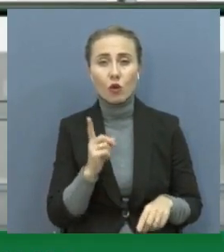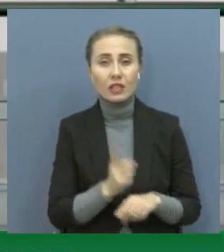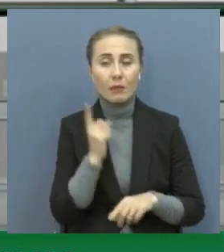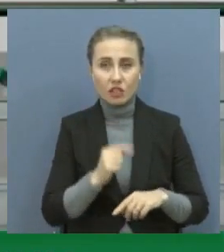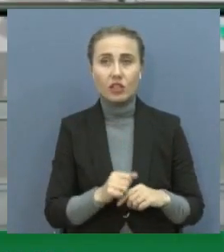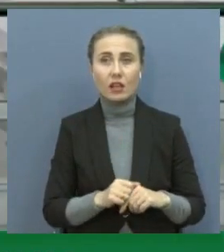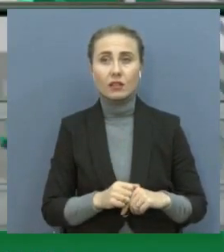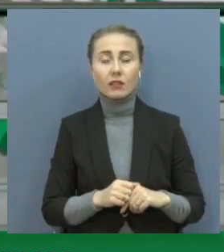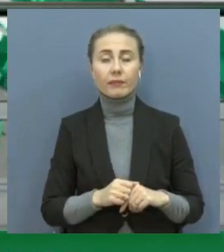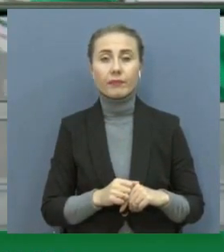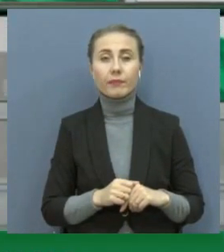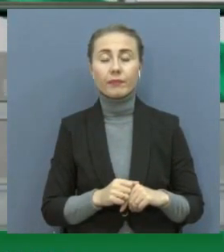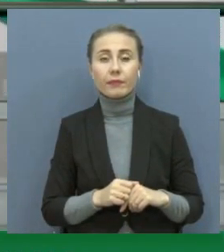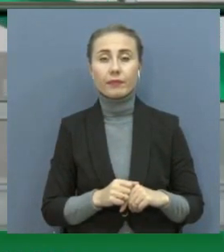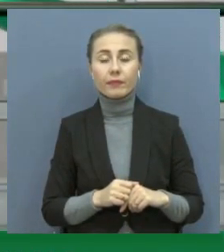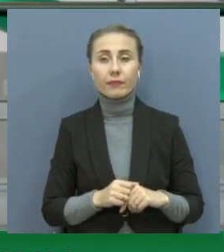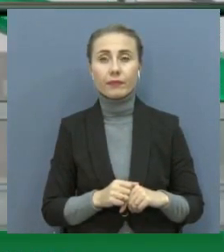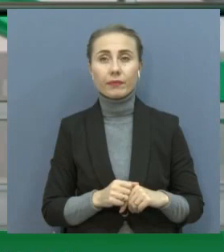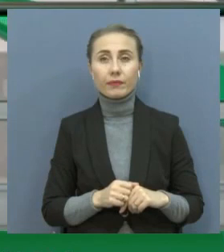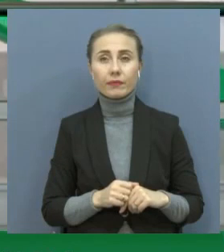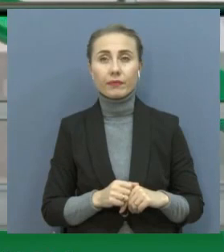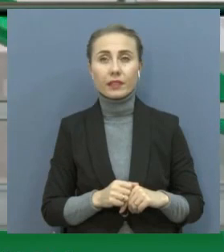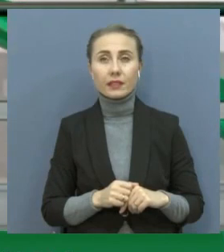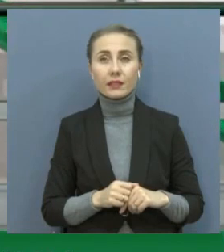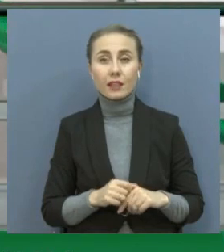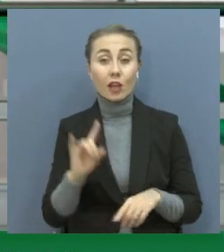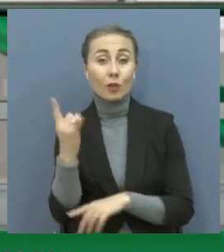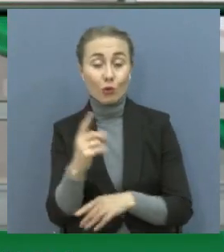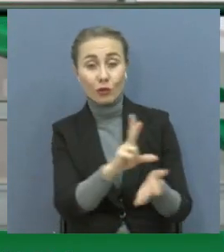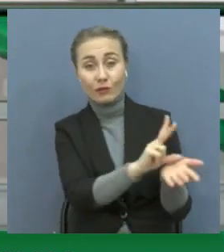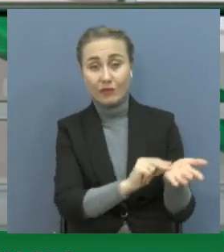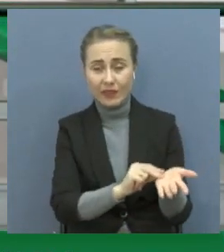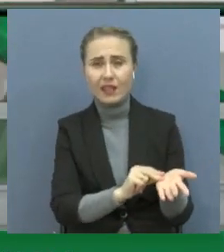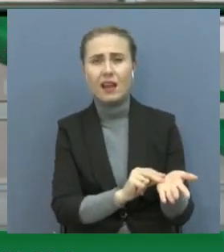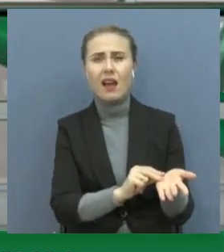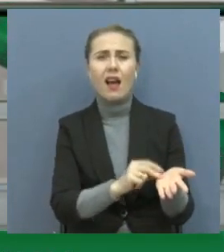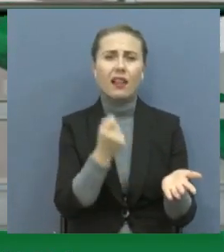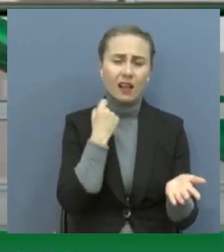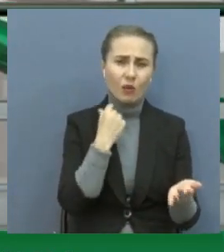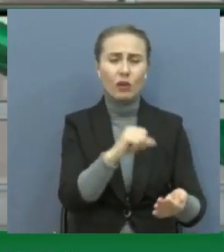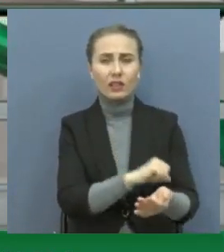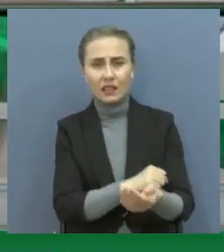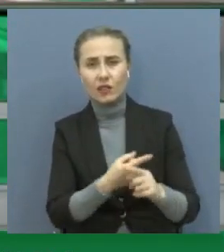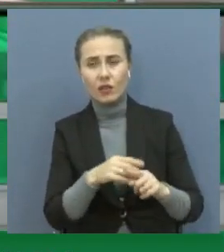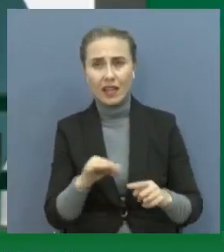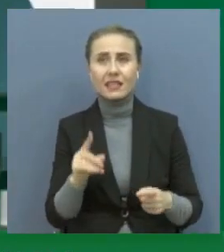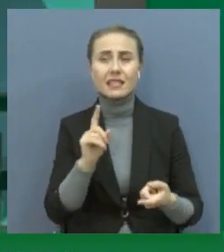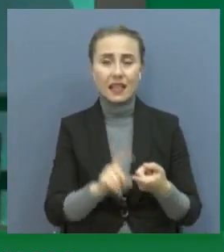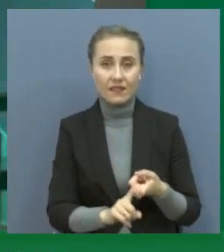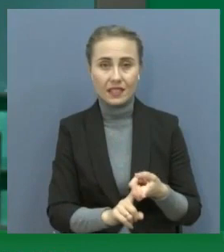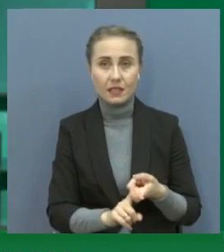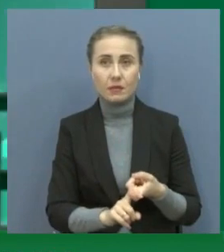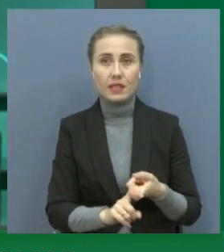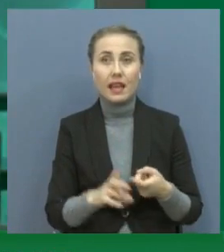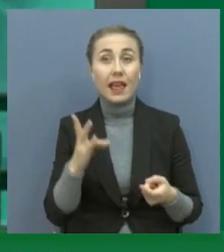запрещают. Вот. И... То есть это касается и алкоголя, и наркотиков, да, и да, в том это числе это мания, это зависимость. То есть